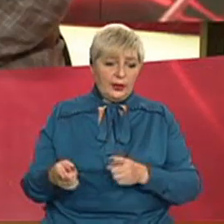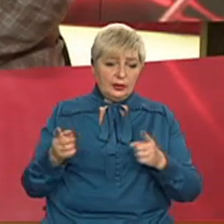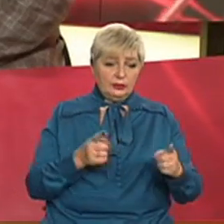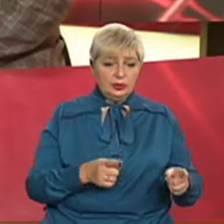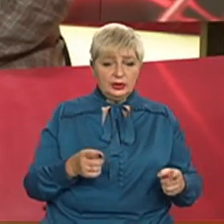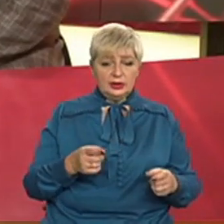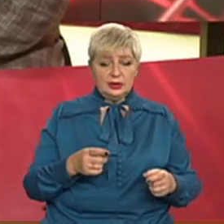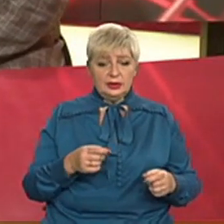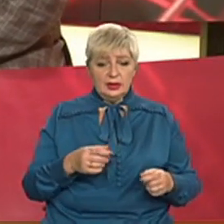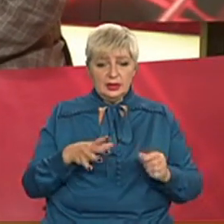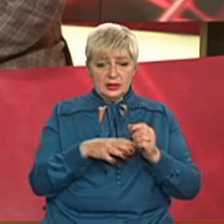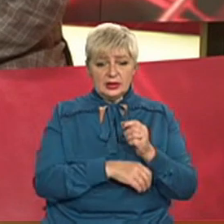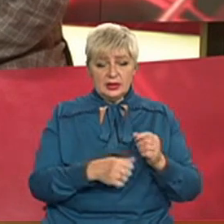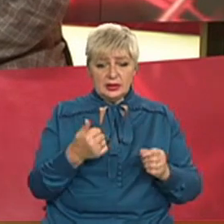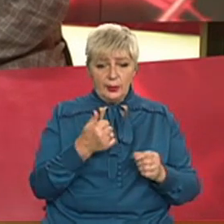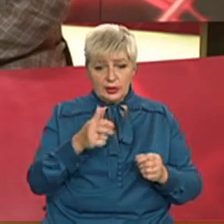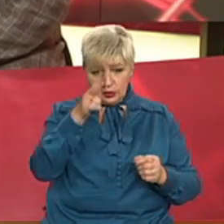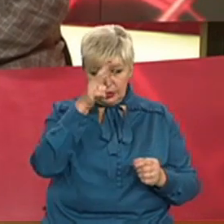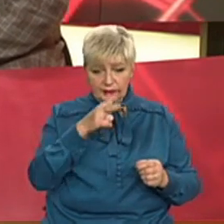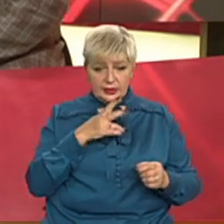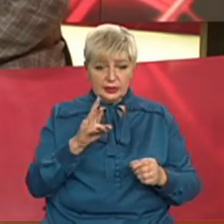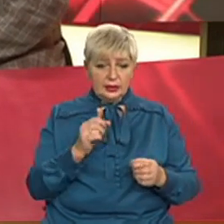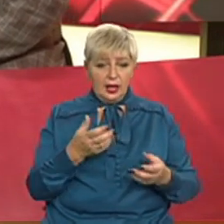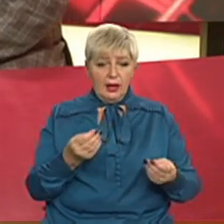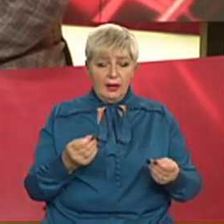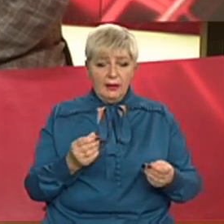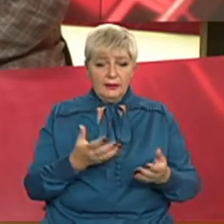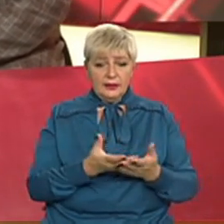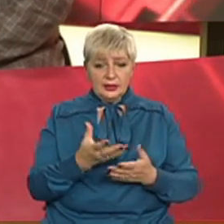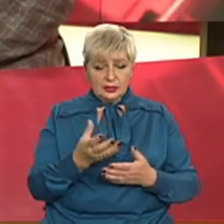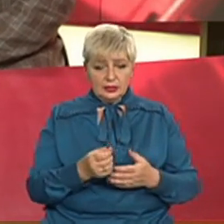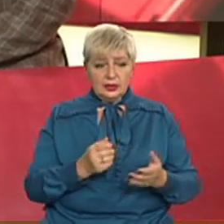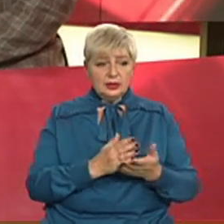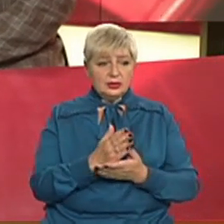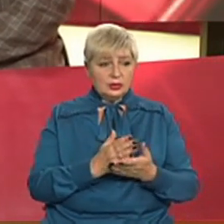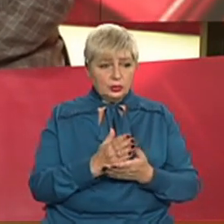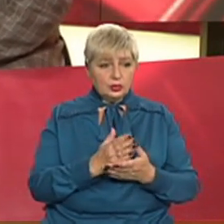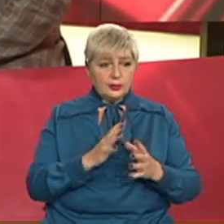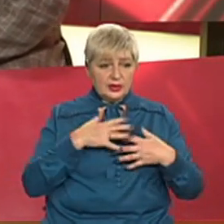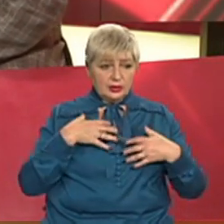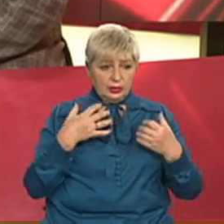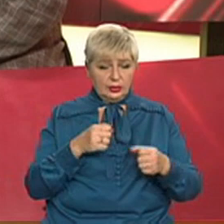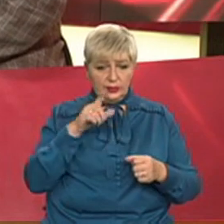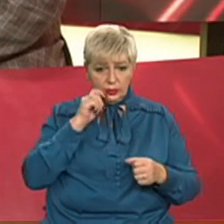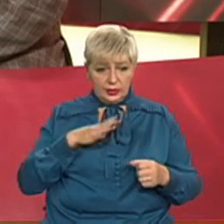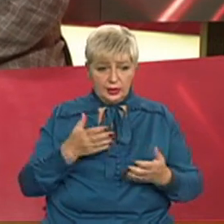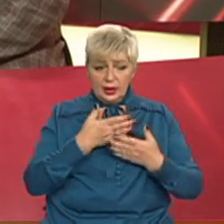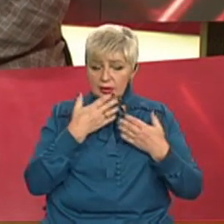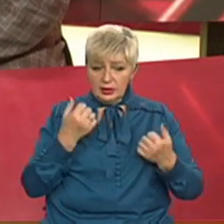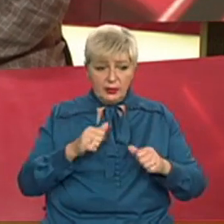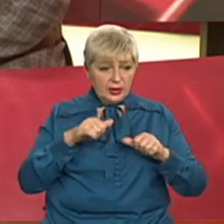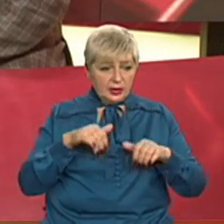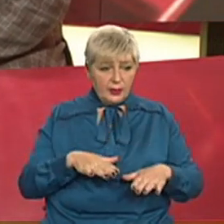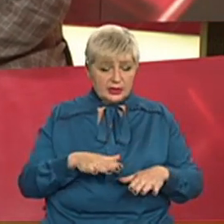переводити з кінця першого кварталу на фінансування Національну службу здоров'я України. Тому що немає ні відповідних постанов, ні